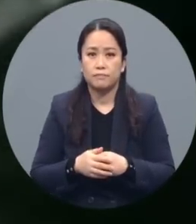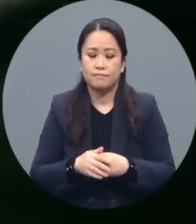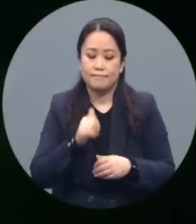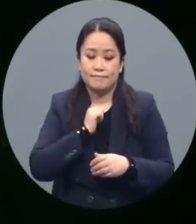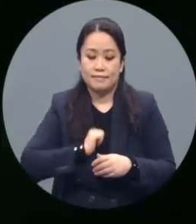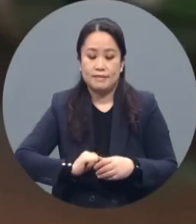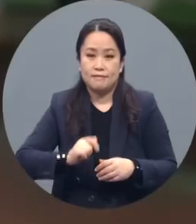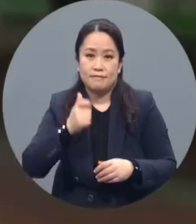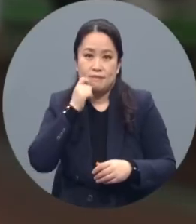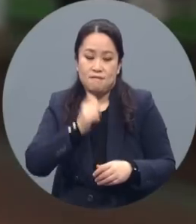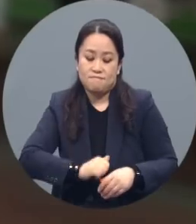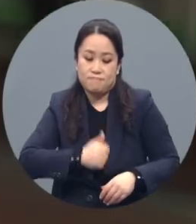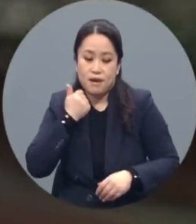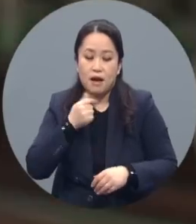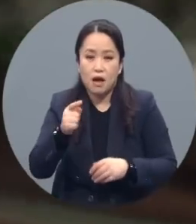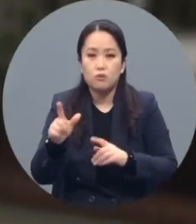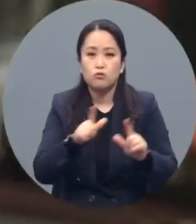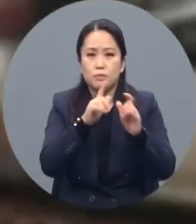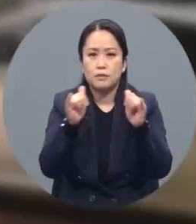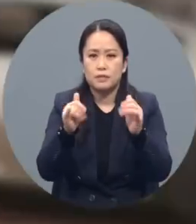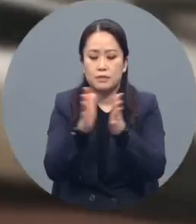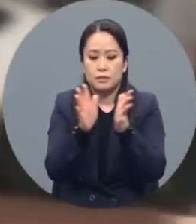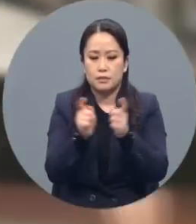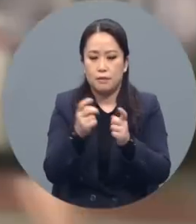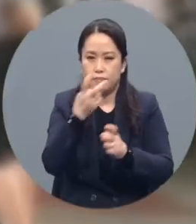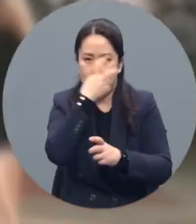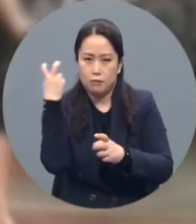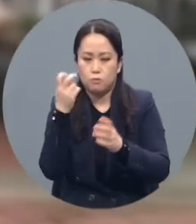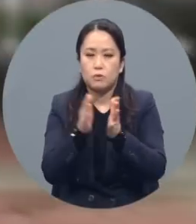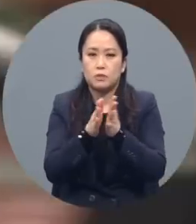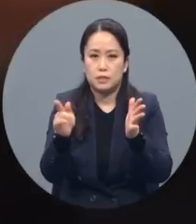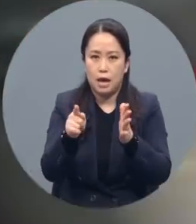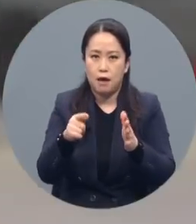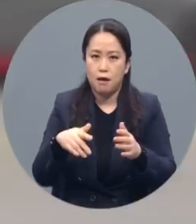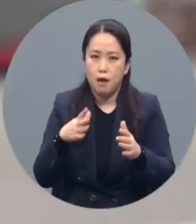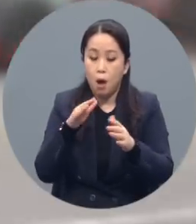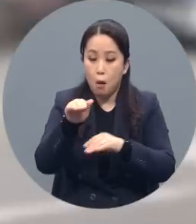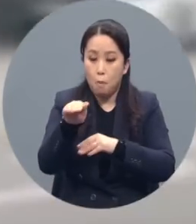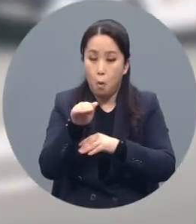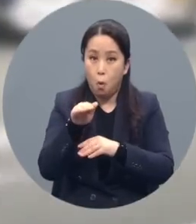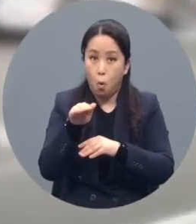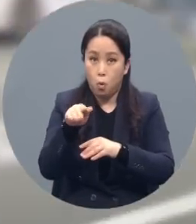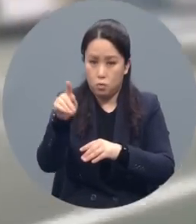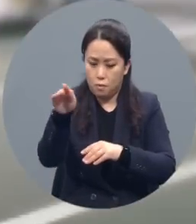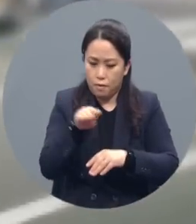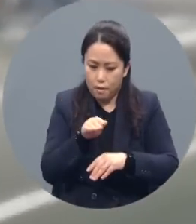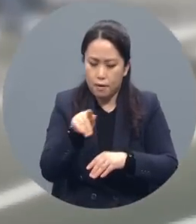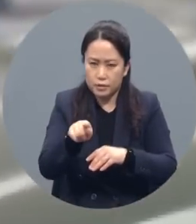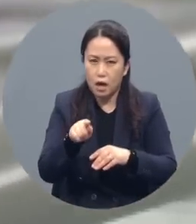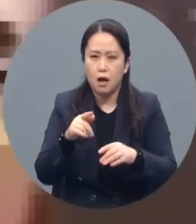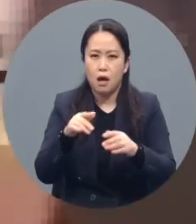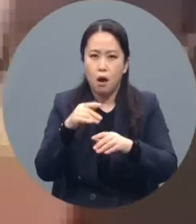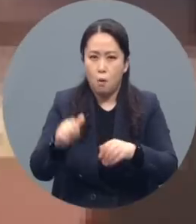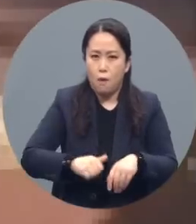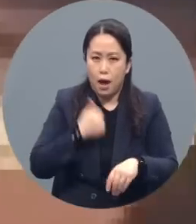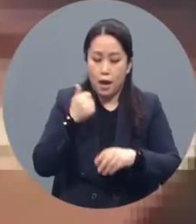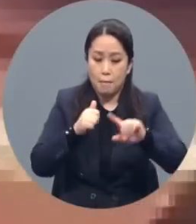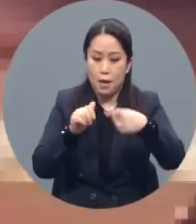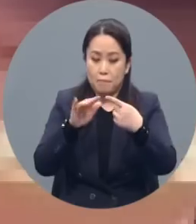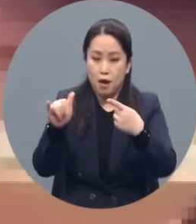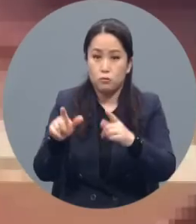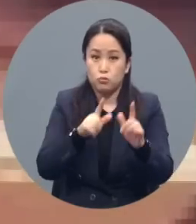참다 못한 주민들이 직접 단속에 나섰습니다. 폭주 차량 차주들이 나타나자 화가 난 주민 100여 명이